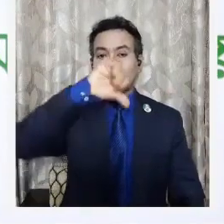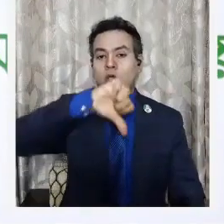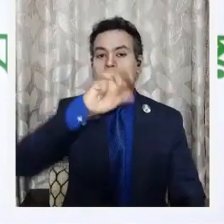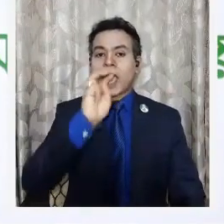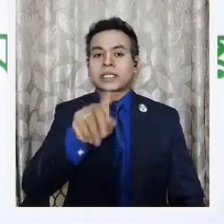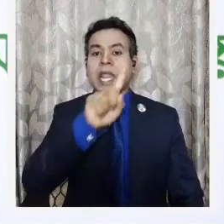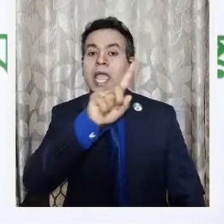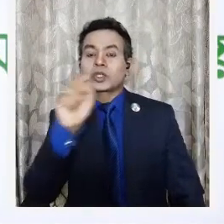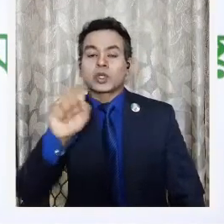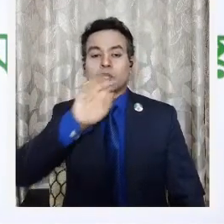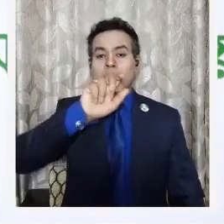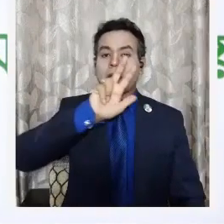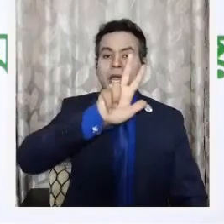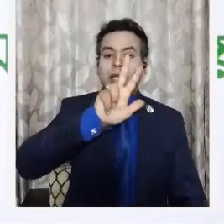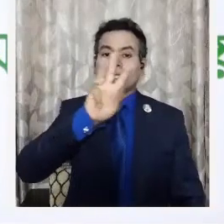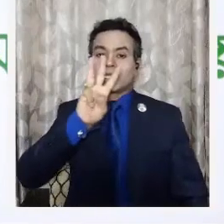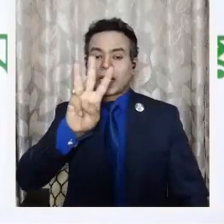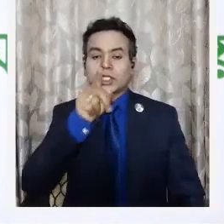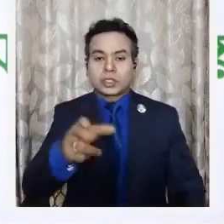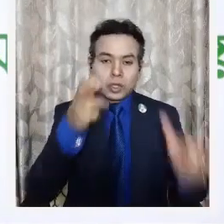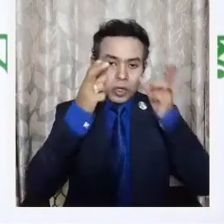3,156 জন, এ পর্যন্ত কোয়ারেন্টাইন